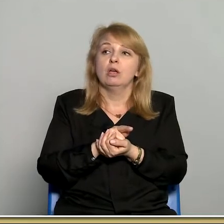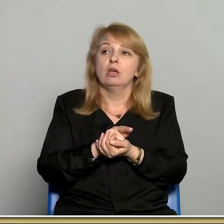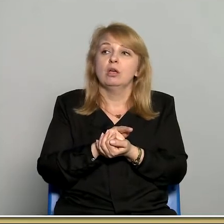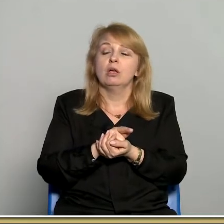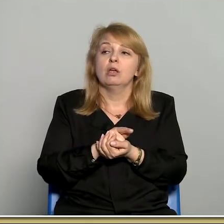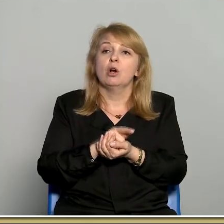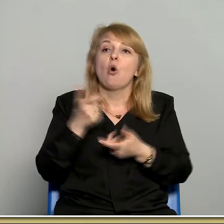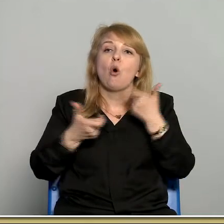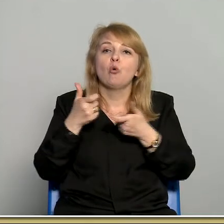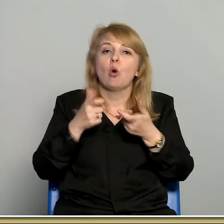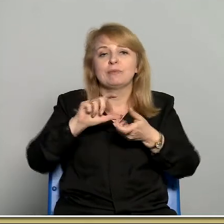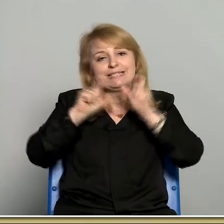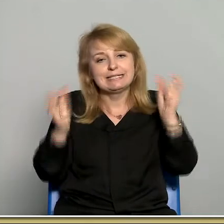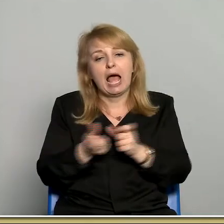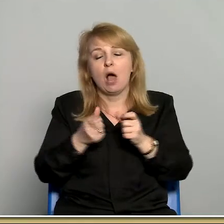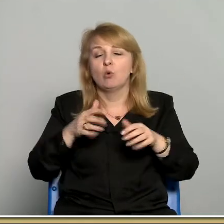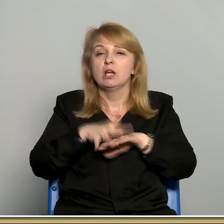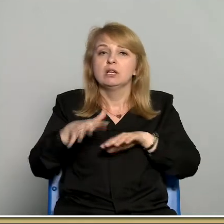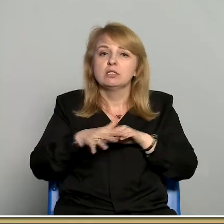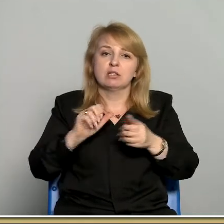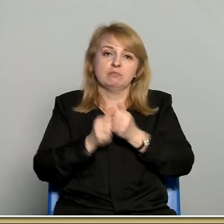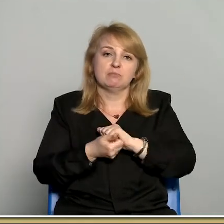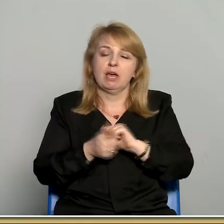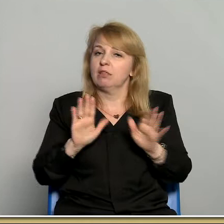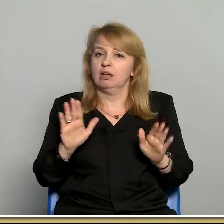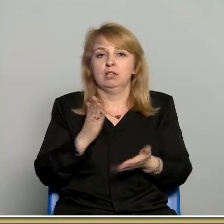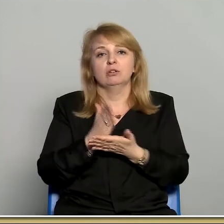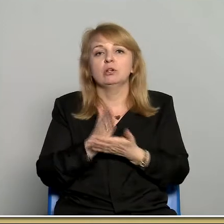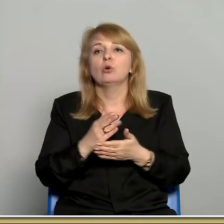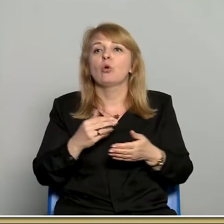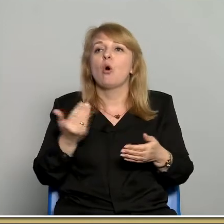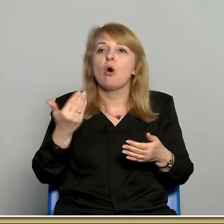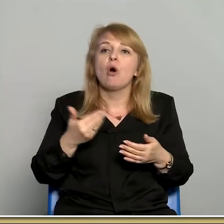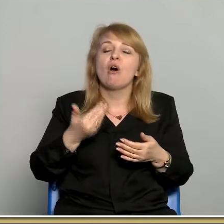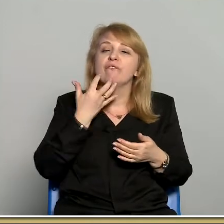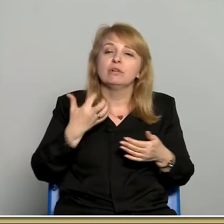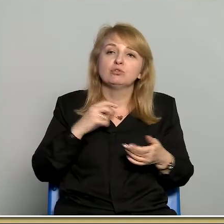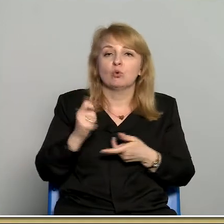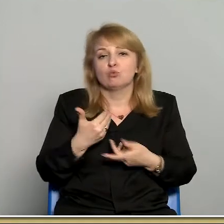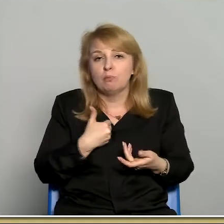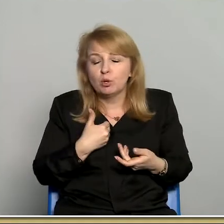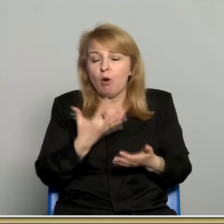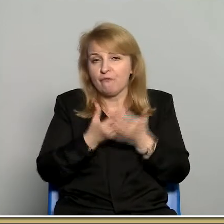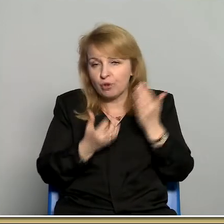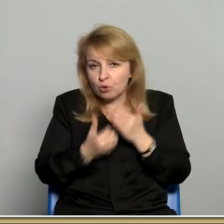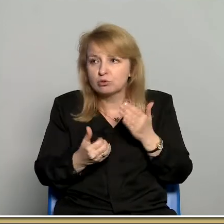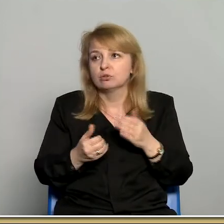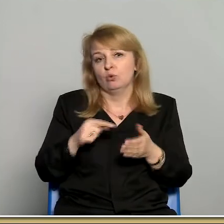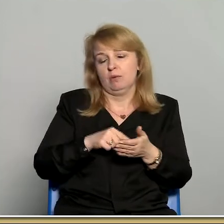tworzenie całego systemu na naszym poziomie, tylko skorzystanie z rozwiązań, które zaproponowało nam Ministerstwo Infrastruktury i Rozwoju.